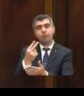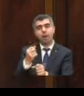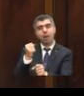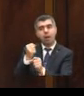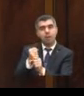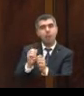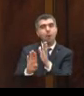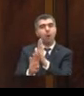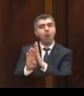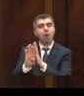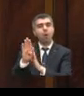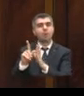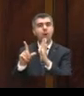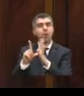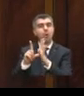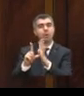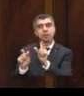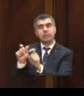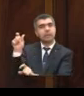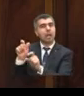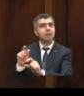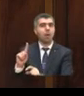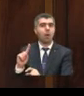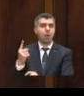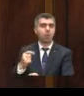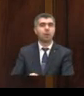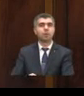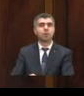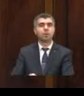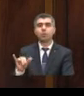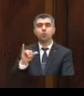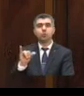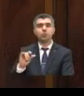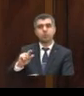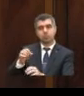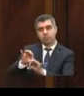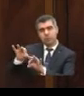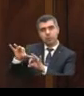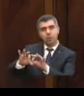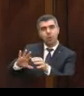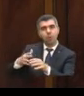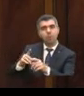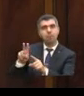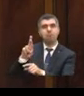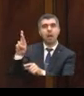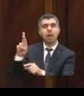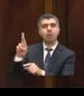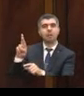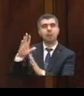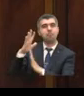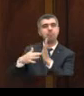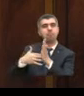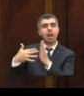الحقوقية الشمولية لصالح الإنسان، والتي سطرها صاحب الجلالة ورسم خارطة